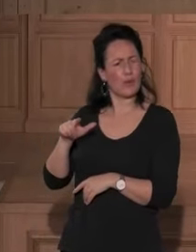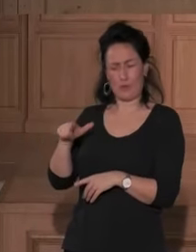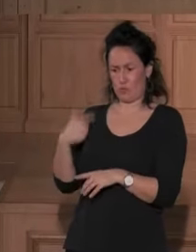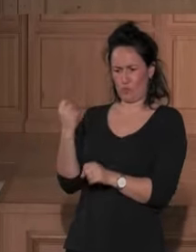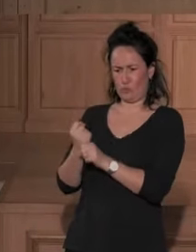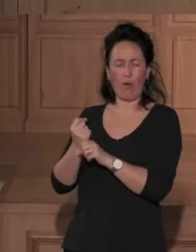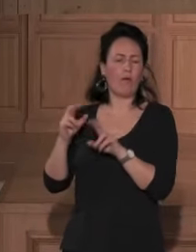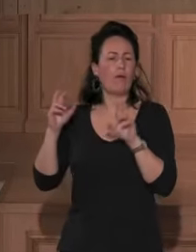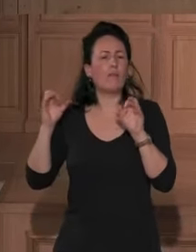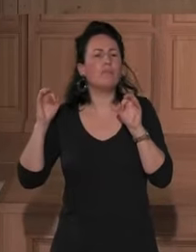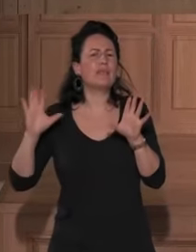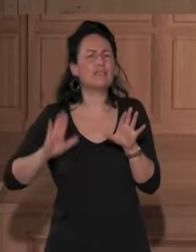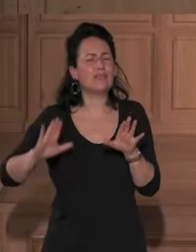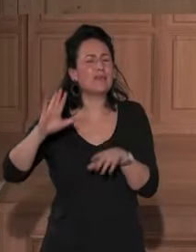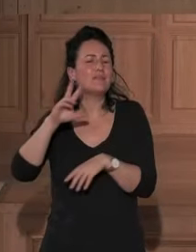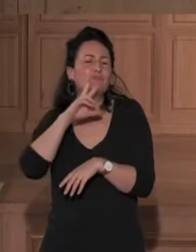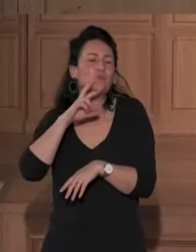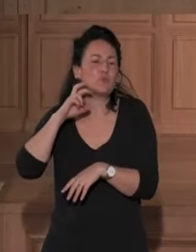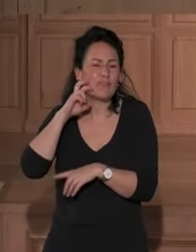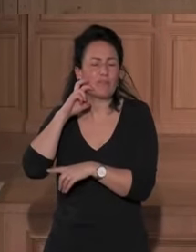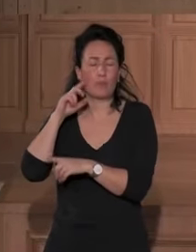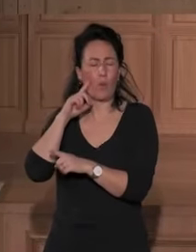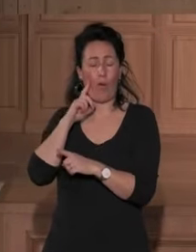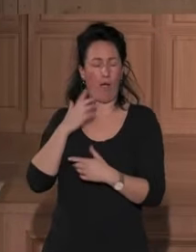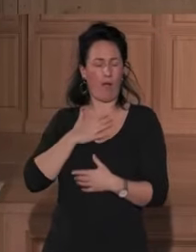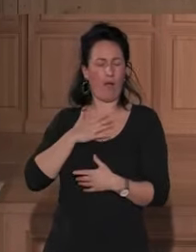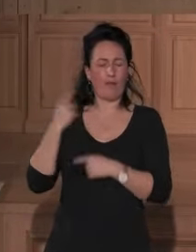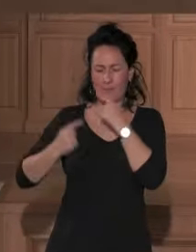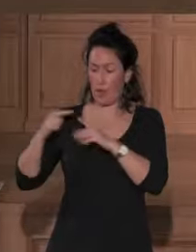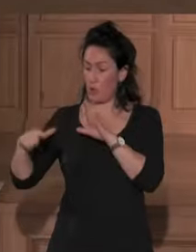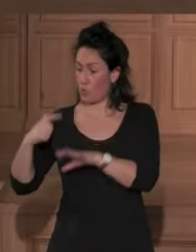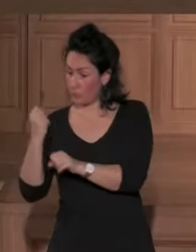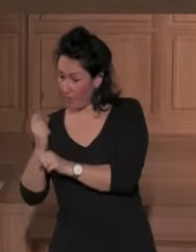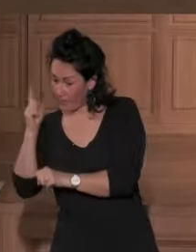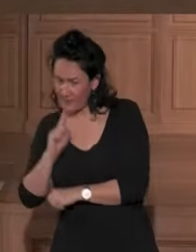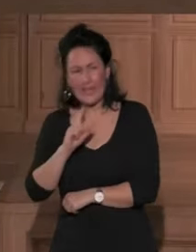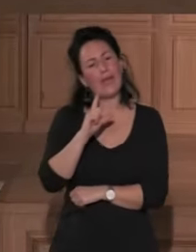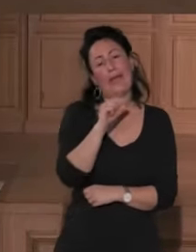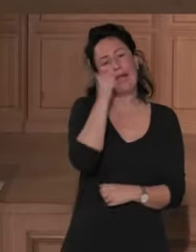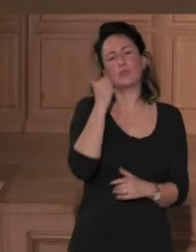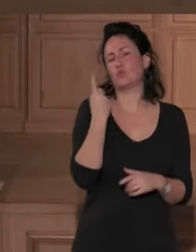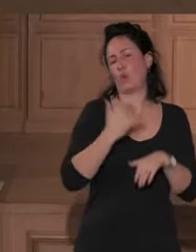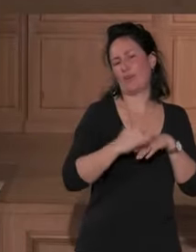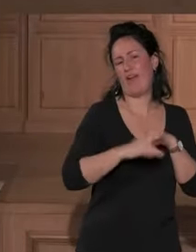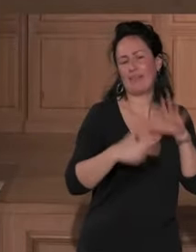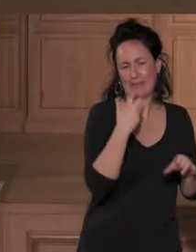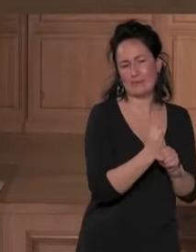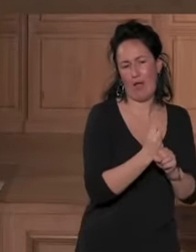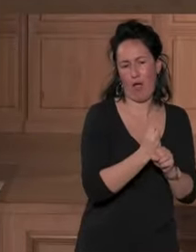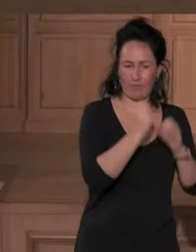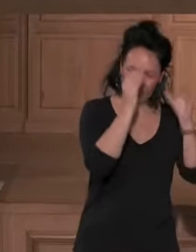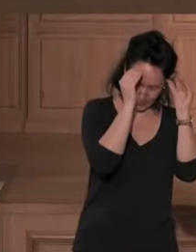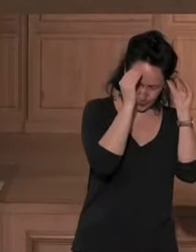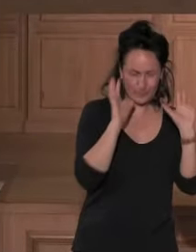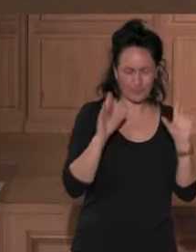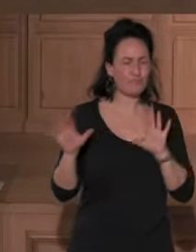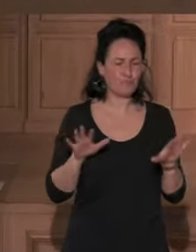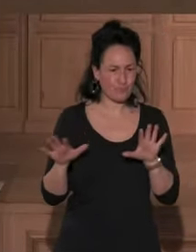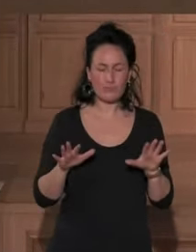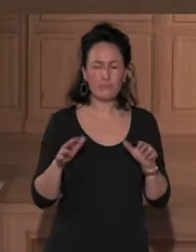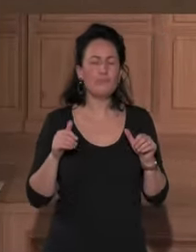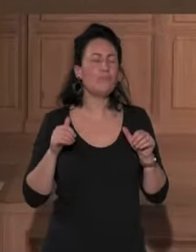les garçons. Chez nous, pour nous, la fille est mature à 12 ans et le garçon à 13 ans. Il a un an de retard, le garçon, dans toutes les acquisitions. mais dans